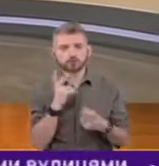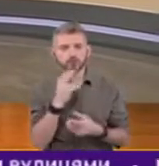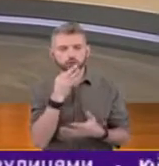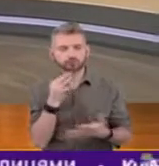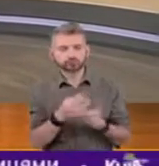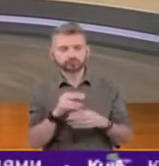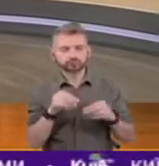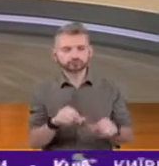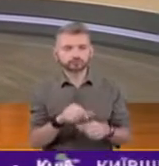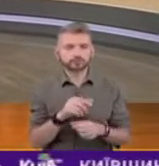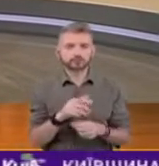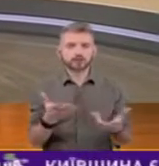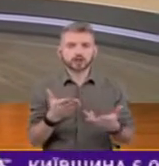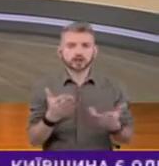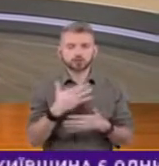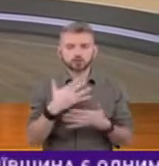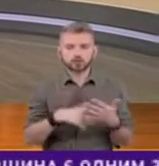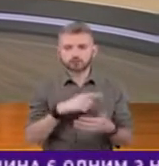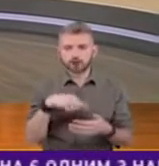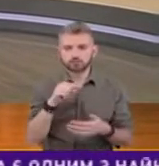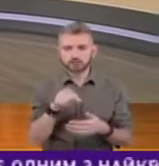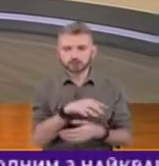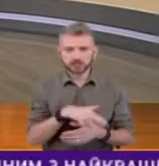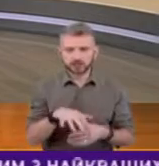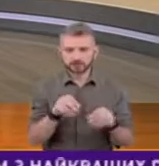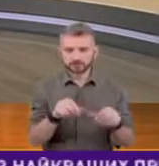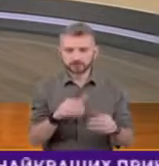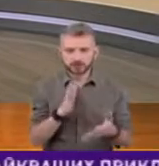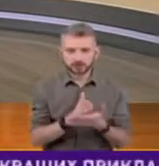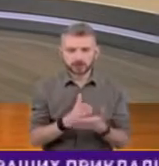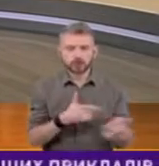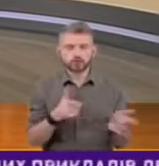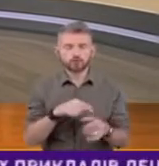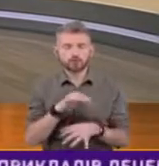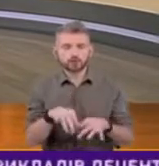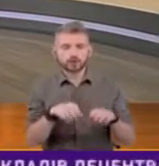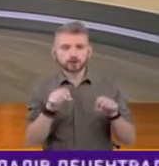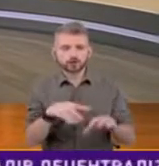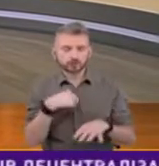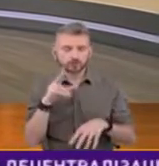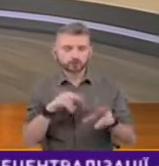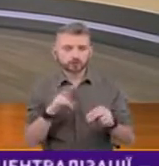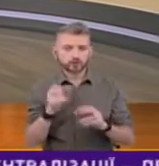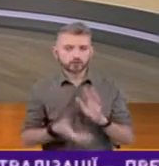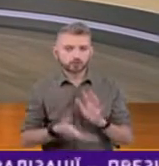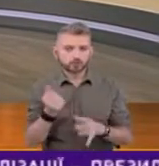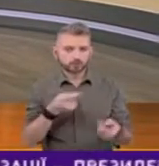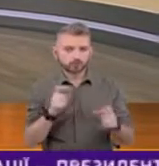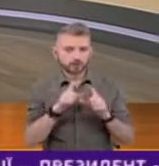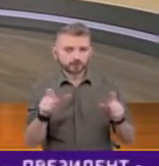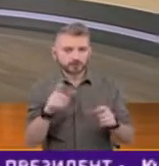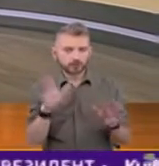хто балансоутримувач, де вони, ну, за якими кадастровими номерами ці ділянки зараз є. Готуємо вносимо проєкт рішення. Я сподіваюся на підтримку управління